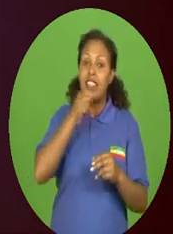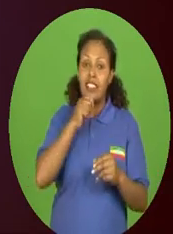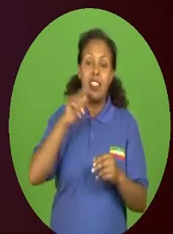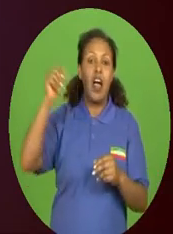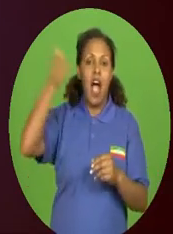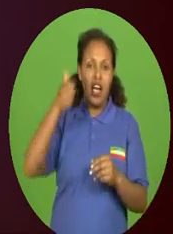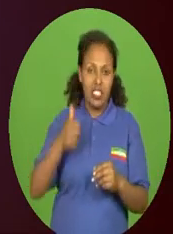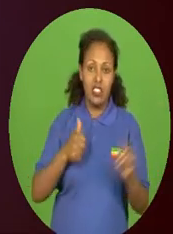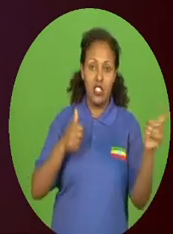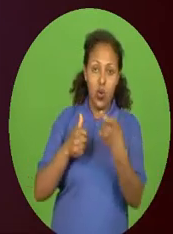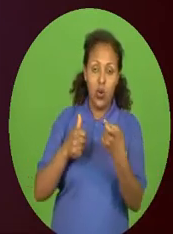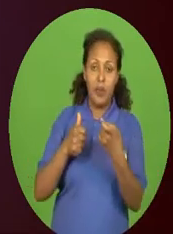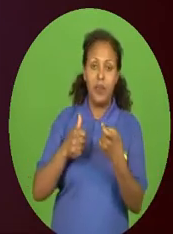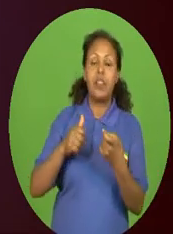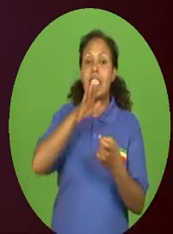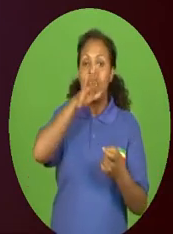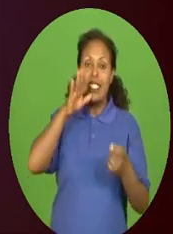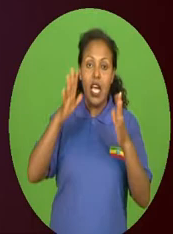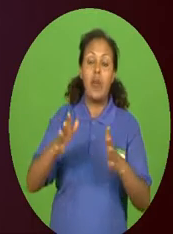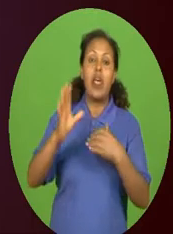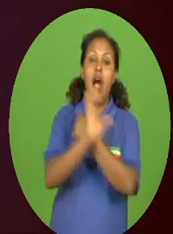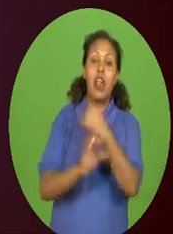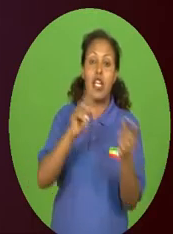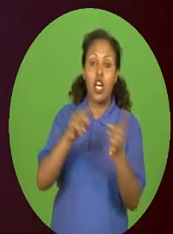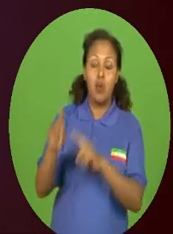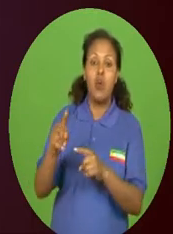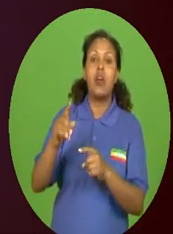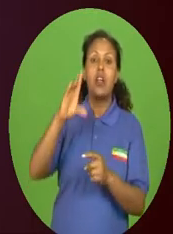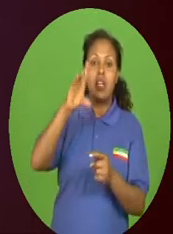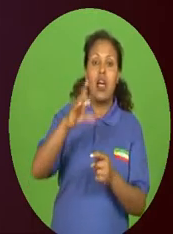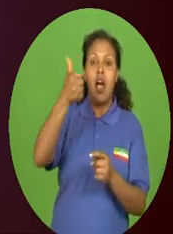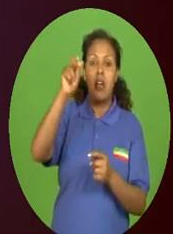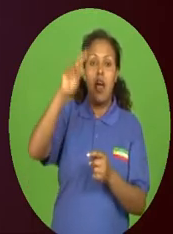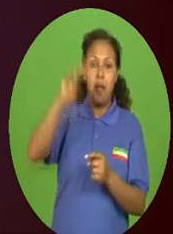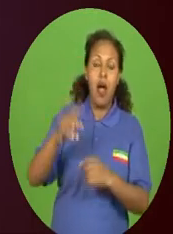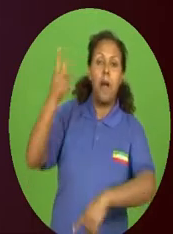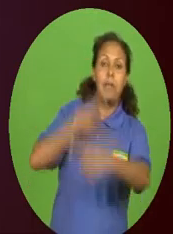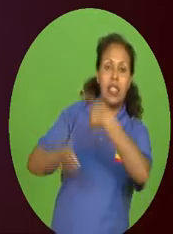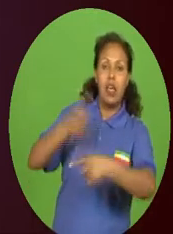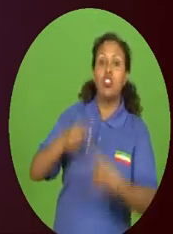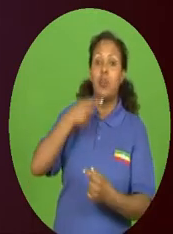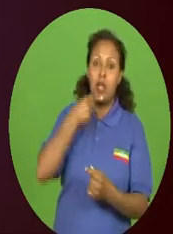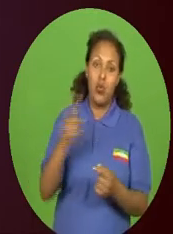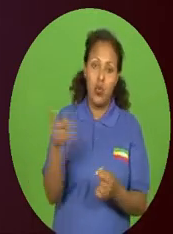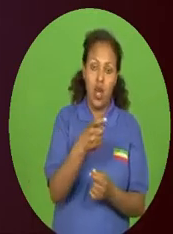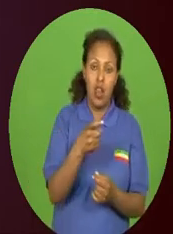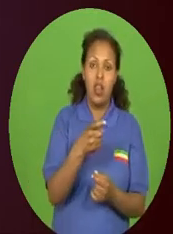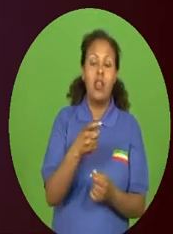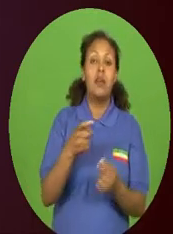ሀረጉ የትዕግስት አክስት ሲሆን ግሳዊ ሀረጉ ደግሞ ከአዳማ መጣች የሚለው